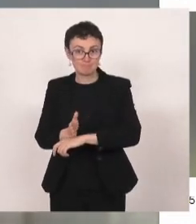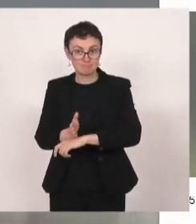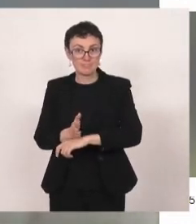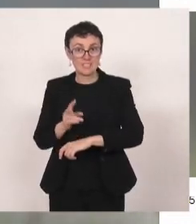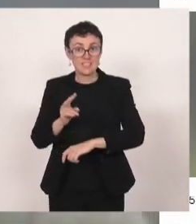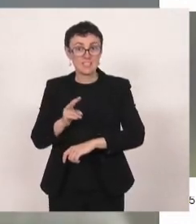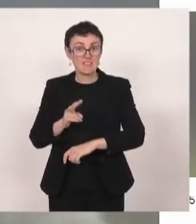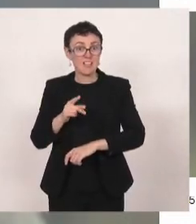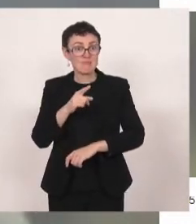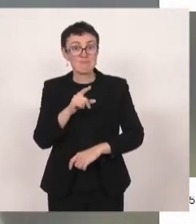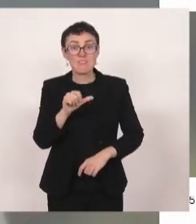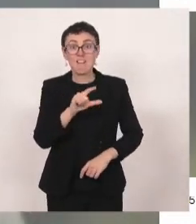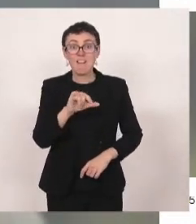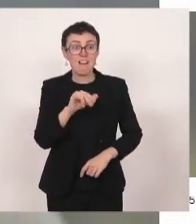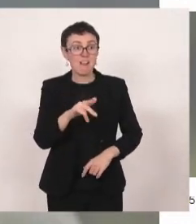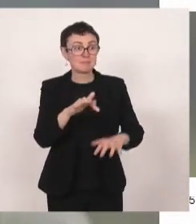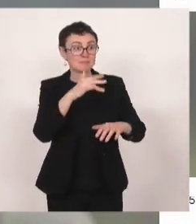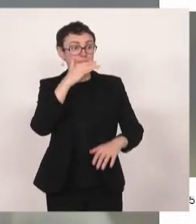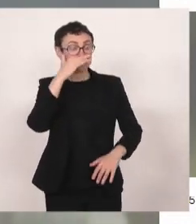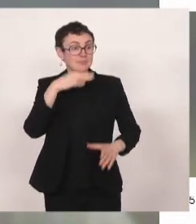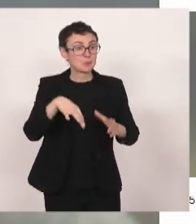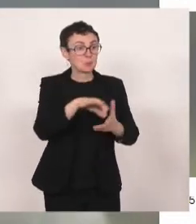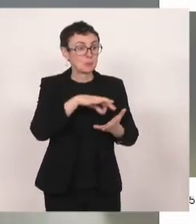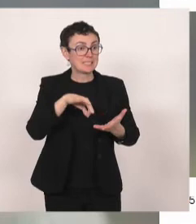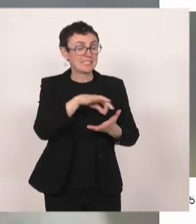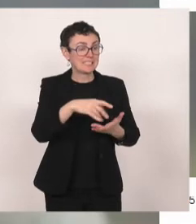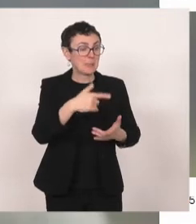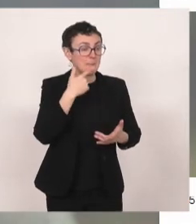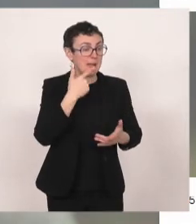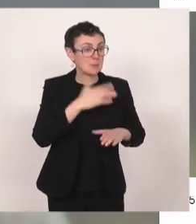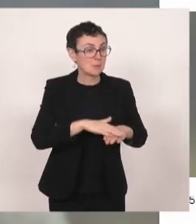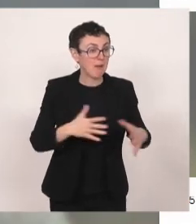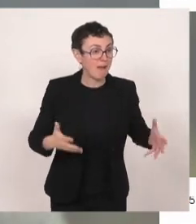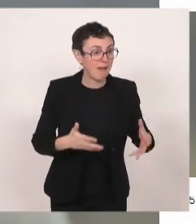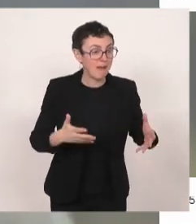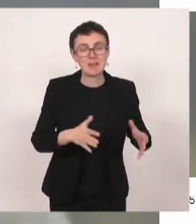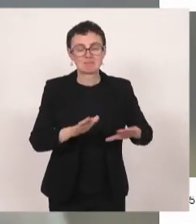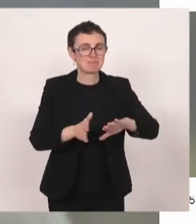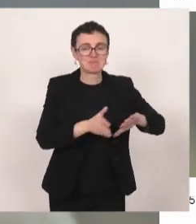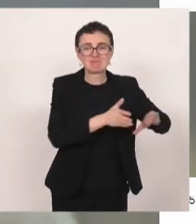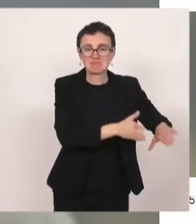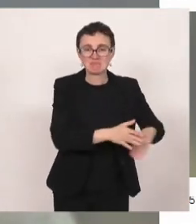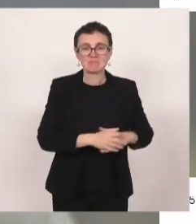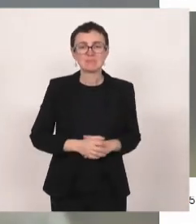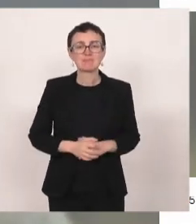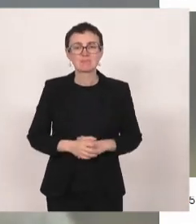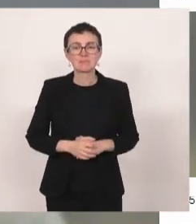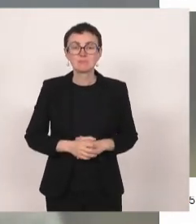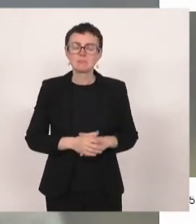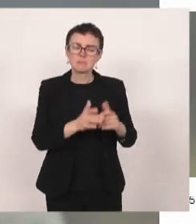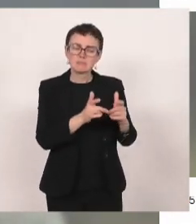sa cuisine, nous sommes face à une situation particulière. La Fabrique à entreprendre avait sur le papier une ambition